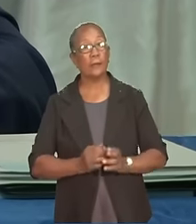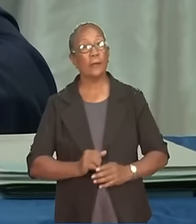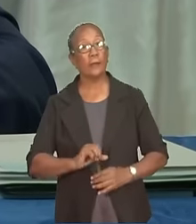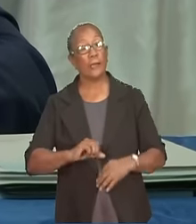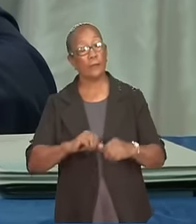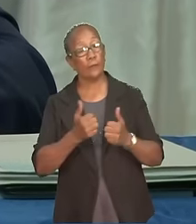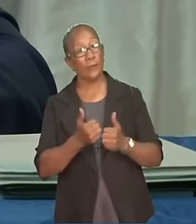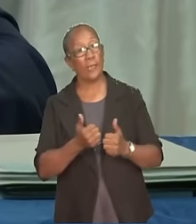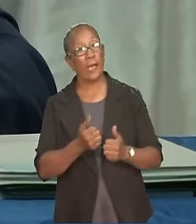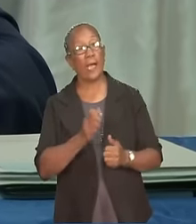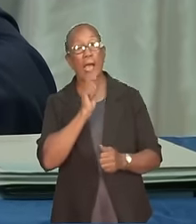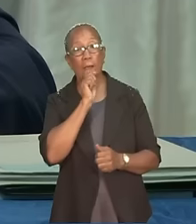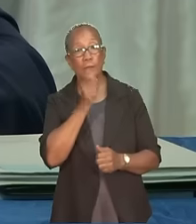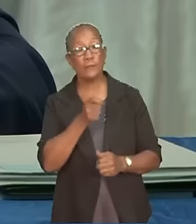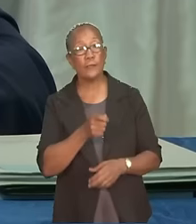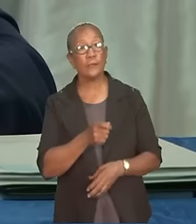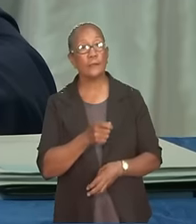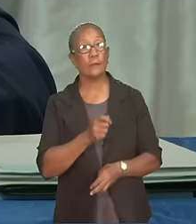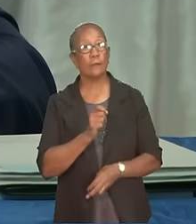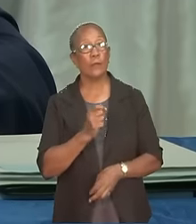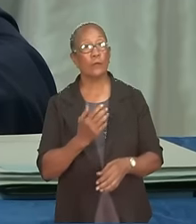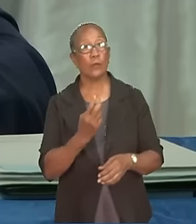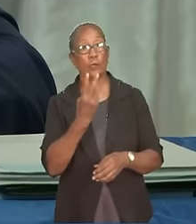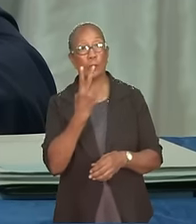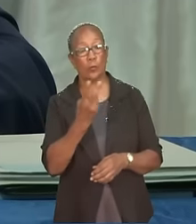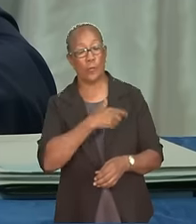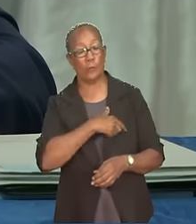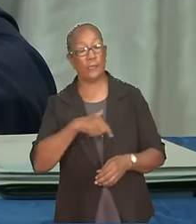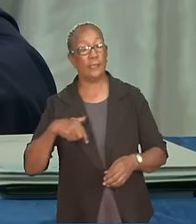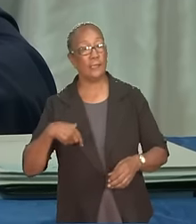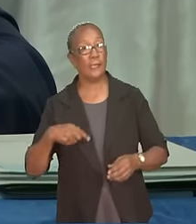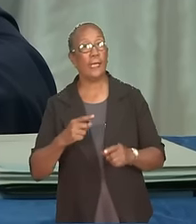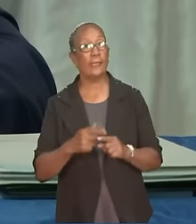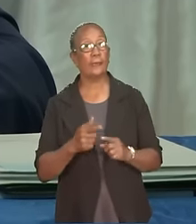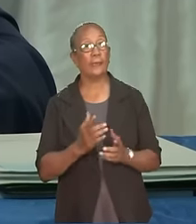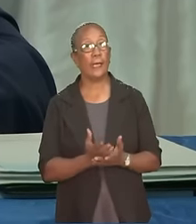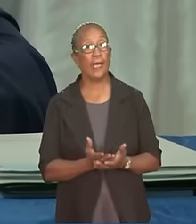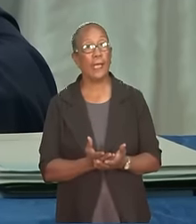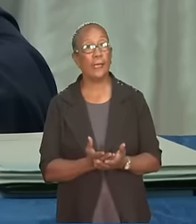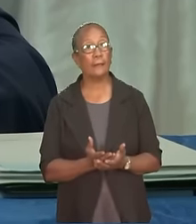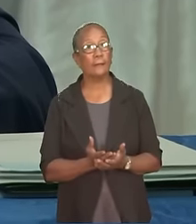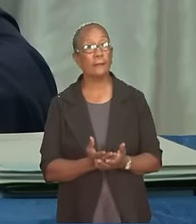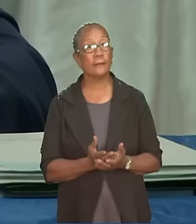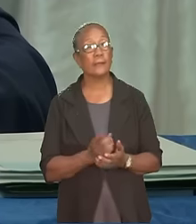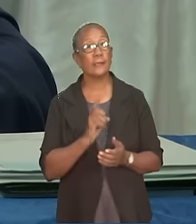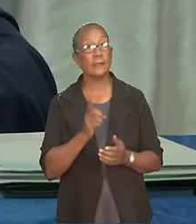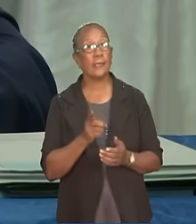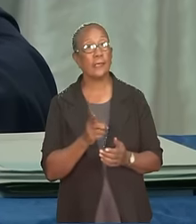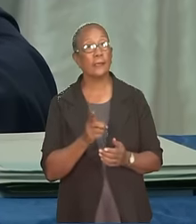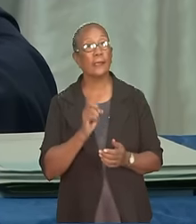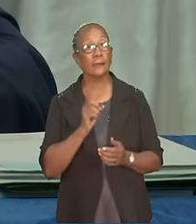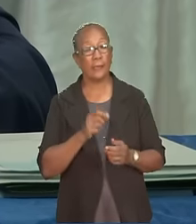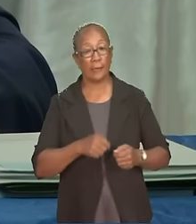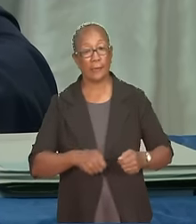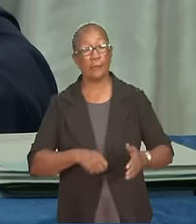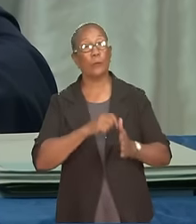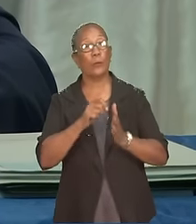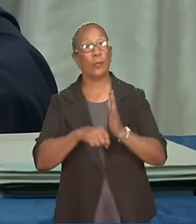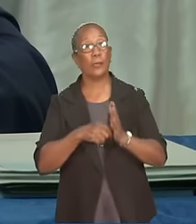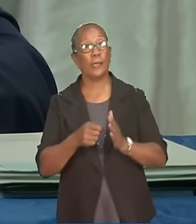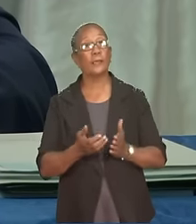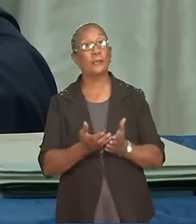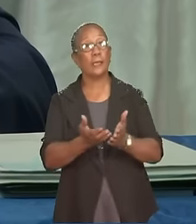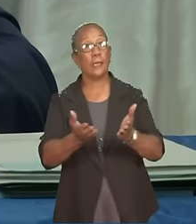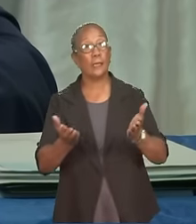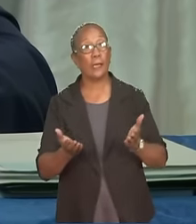advies voor de 2 presidenten. En het besluit zal zijn dat het project zal gaan naar